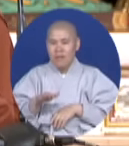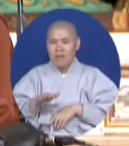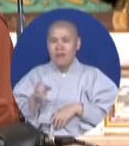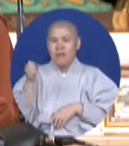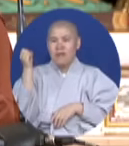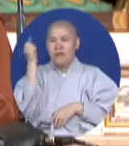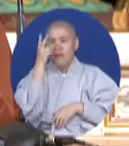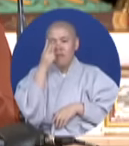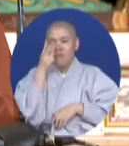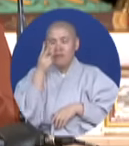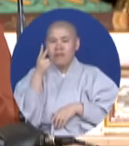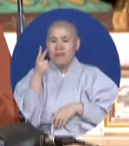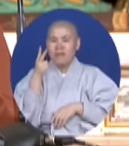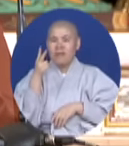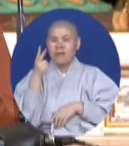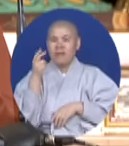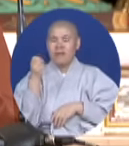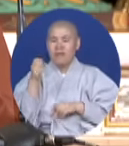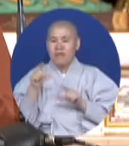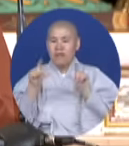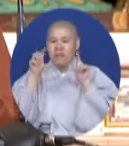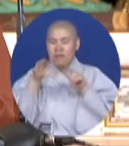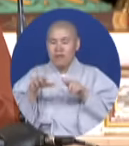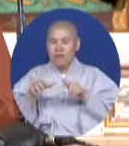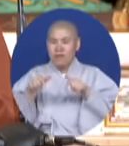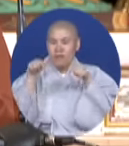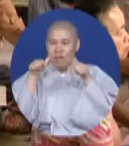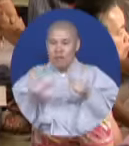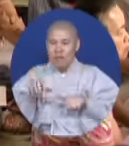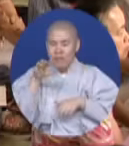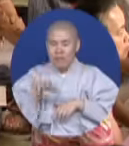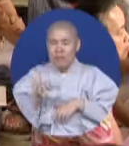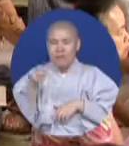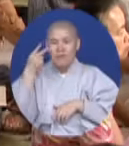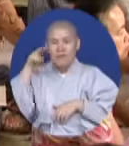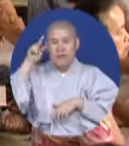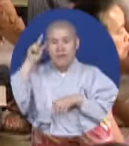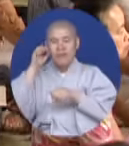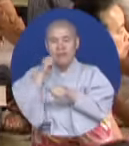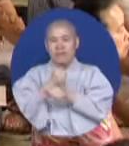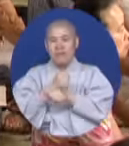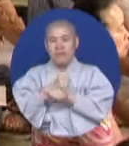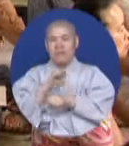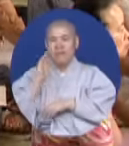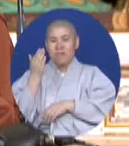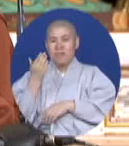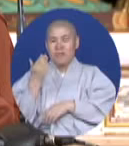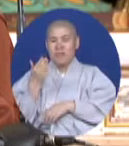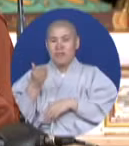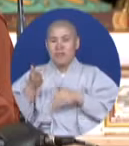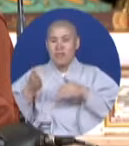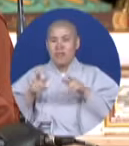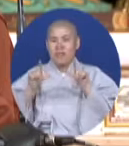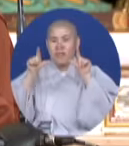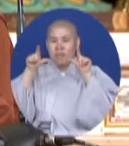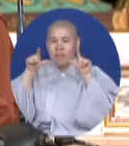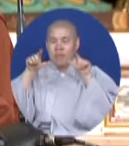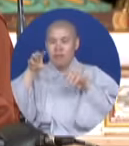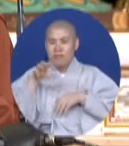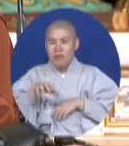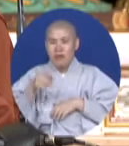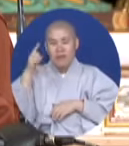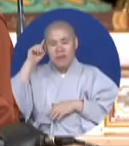갑자기 이건 동방이 아니고 서방이라고 생각하게 됐어요 동방이라는 생각을